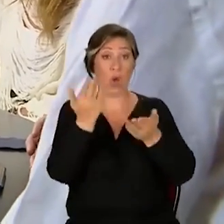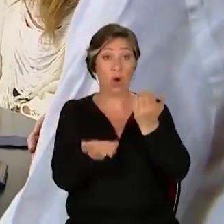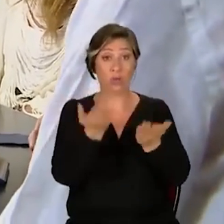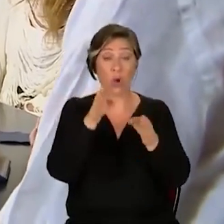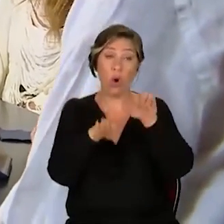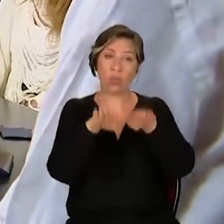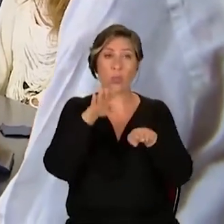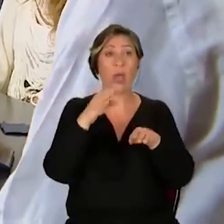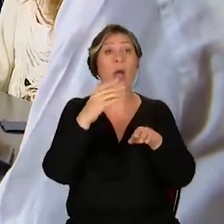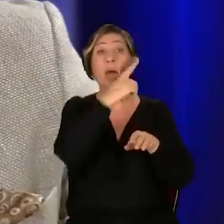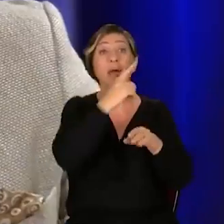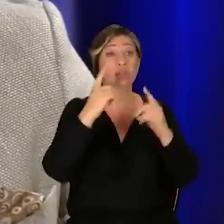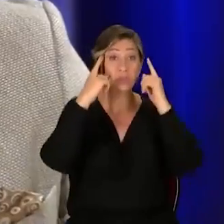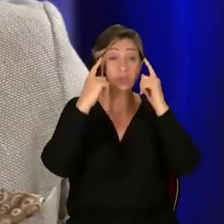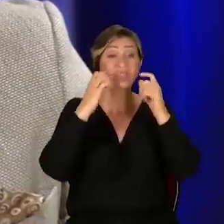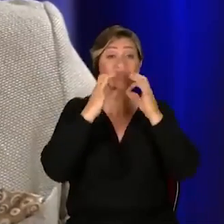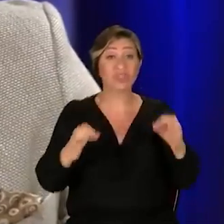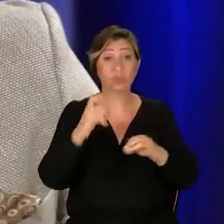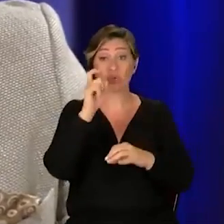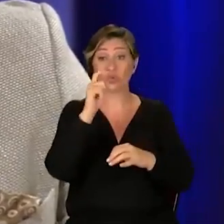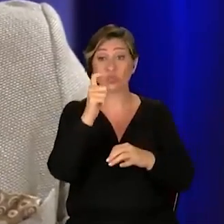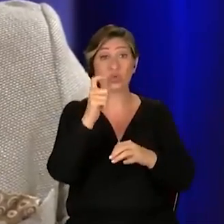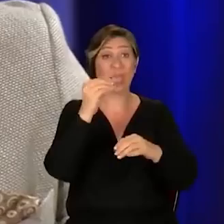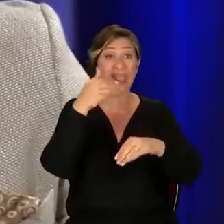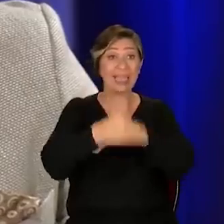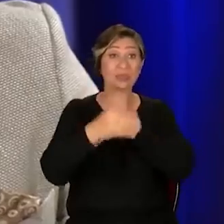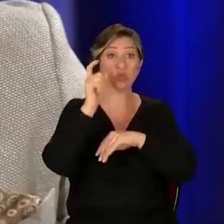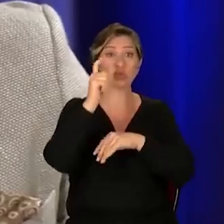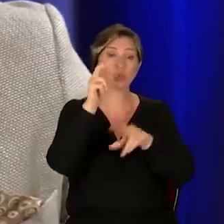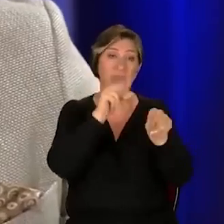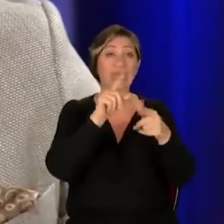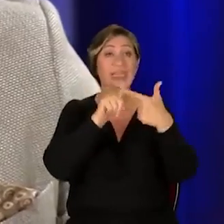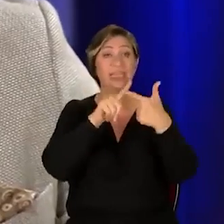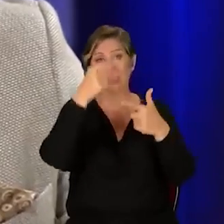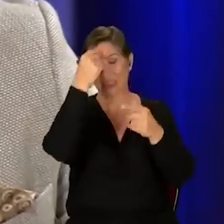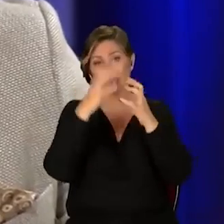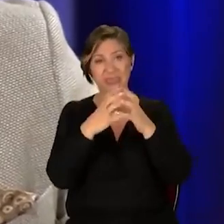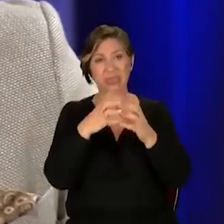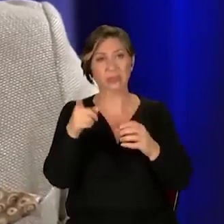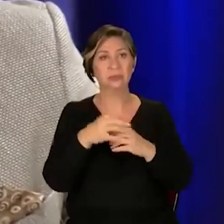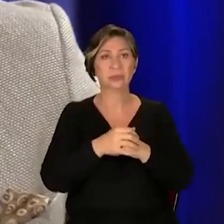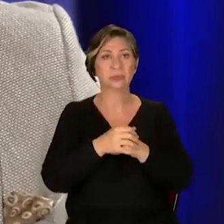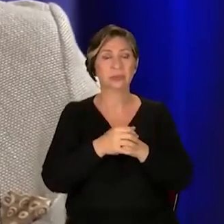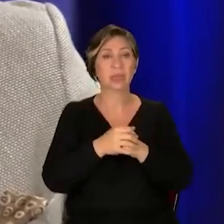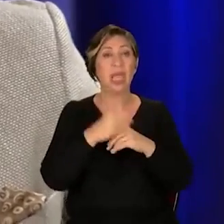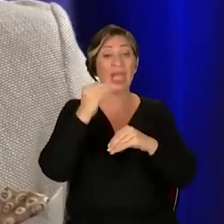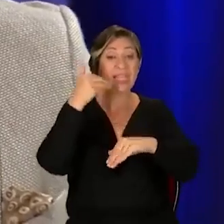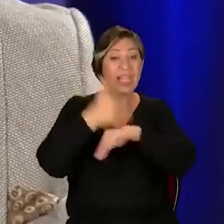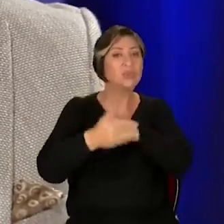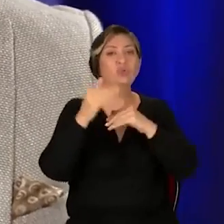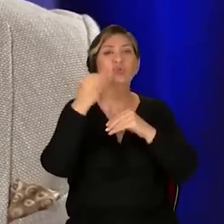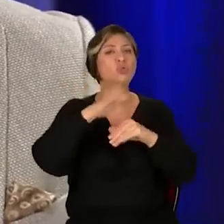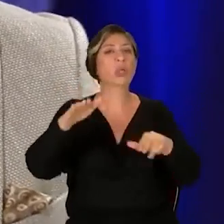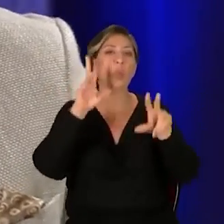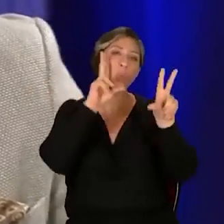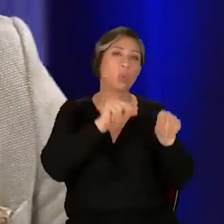ortalamasında Hong Kong bir numaradır. Saat 9.30'dur onların yatma ortalaması. İki numarada da Hindistanlılar vardır. Yani en geç çocuklar